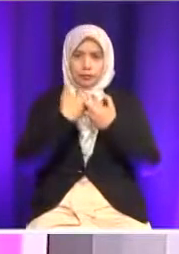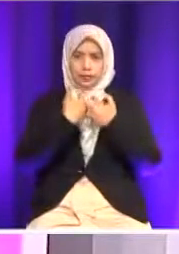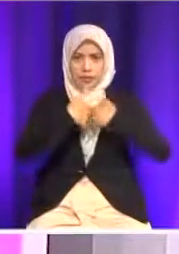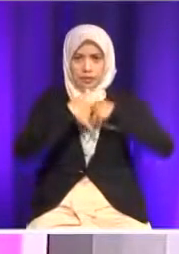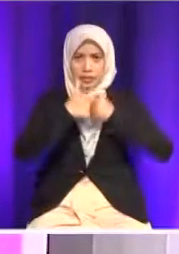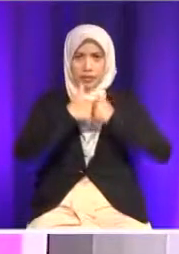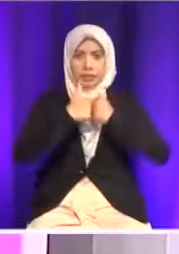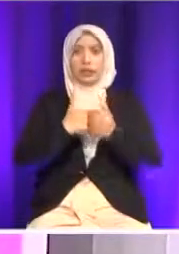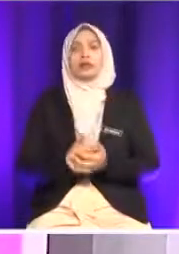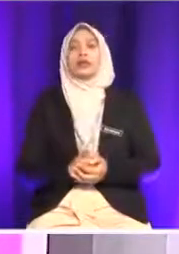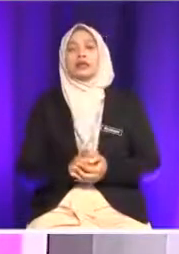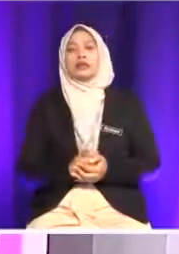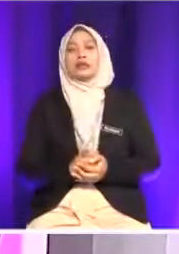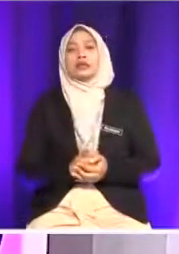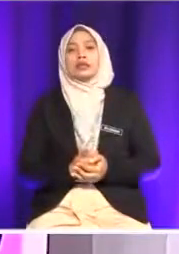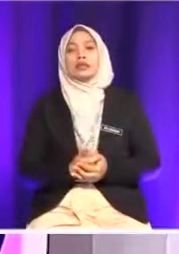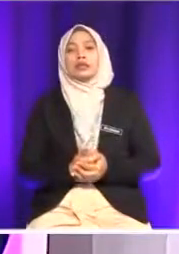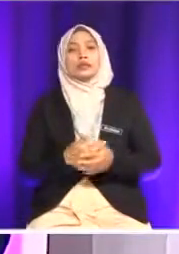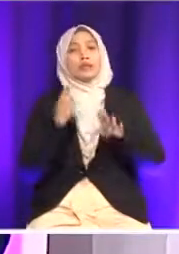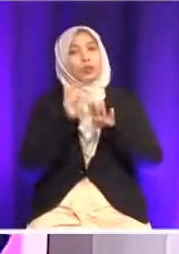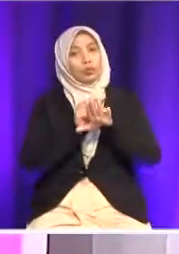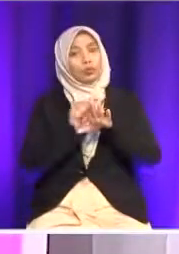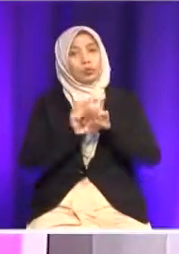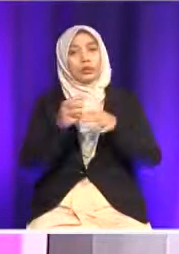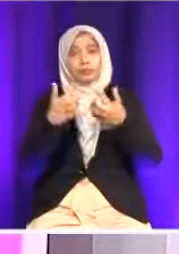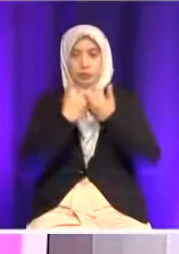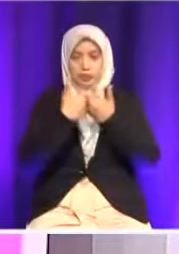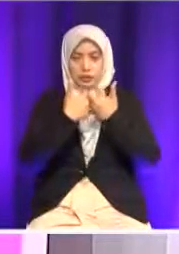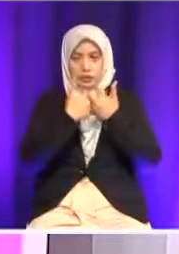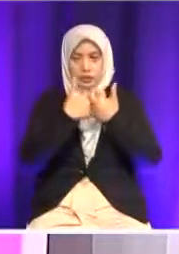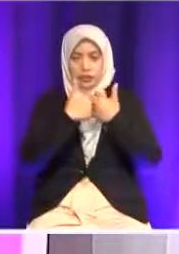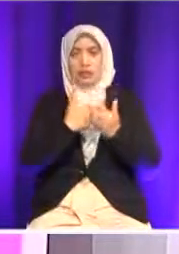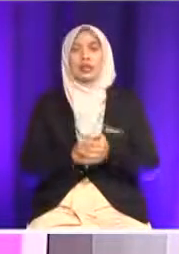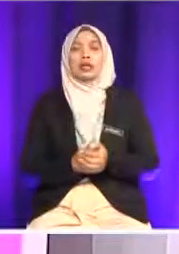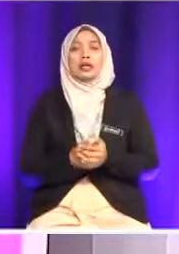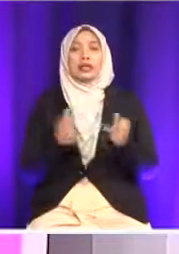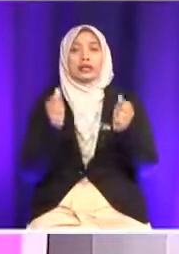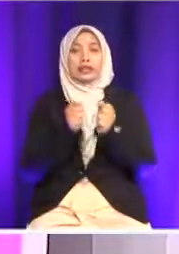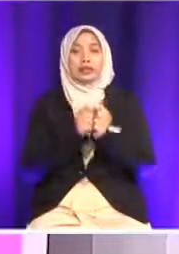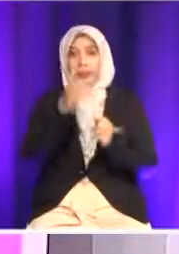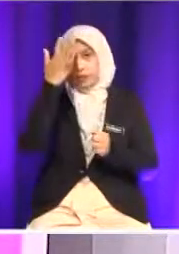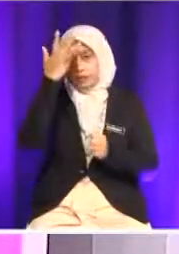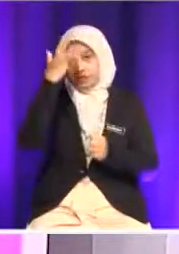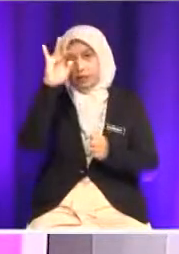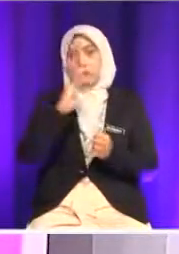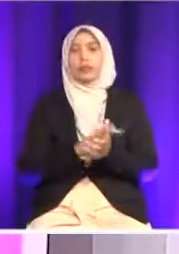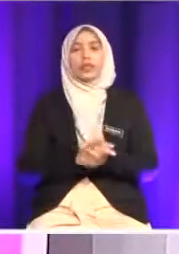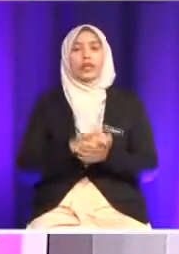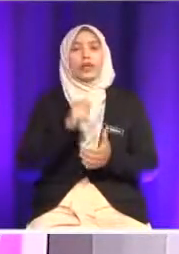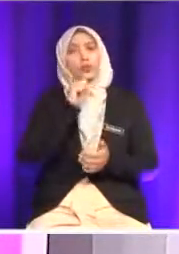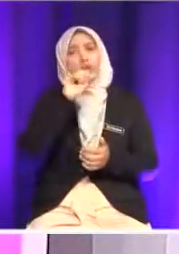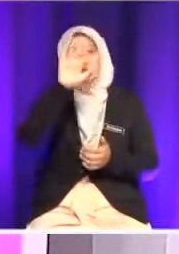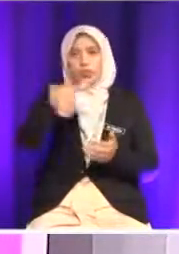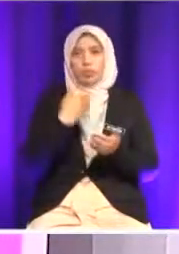juga dia menggunakan mesin ataupun dengan pandai maksudnya bukan semua orang yang